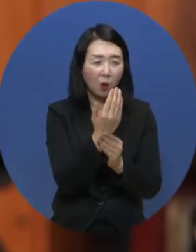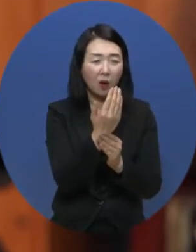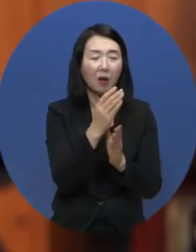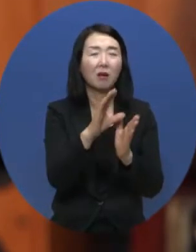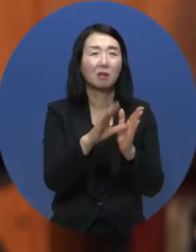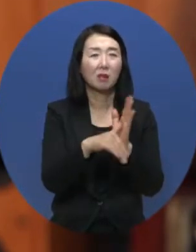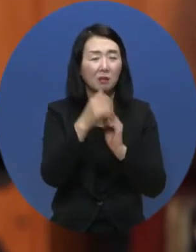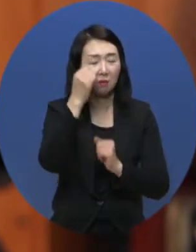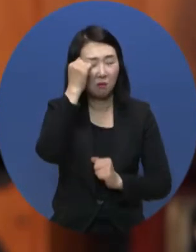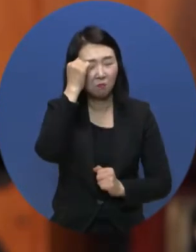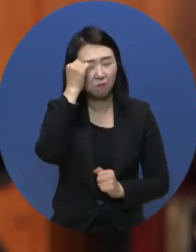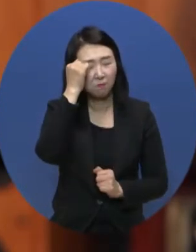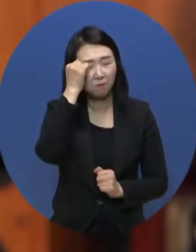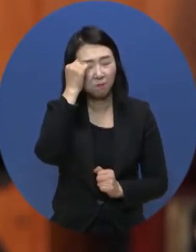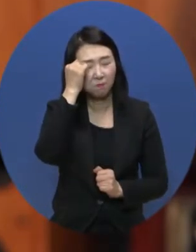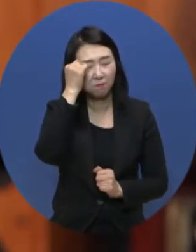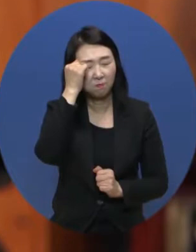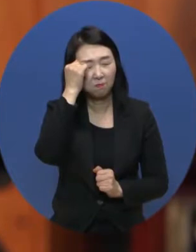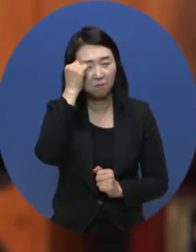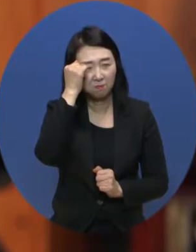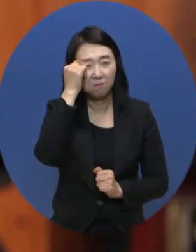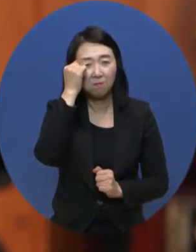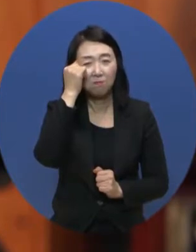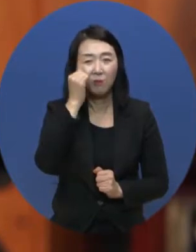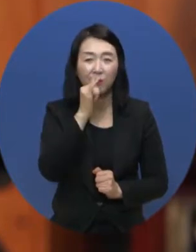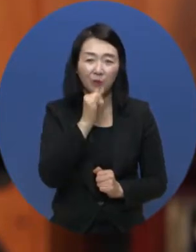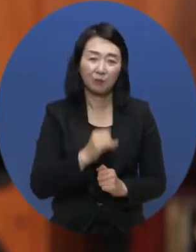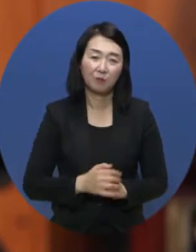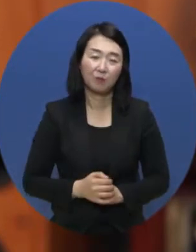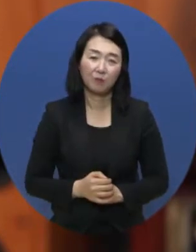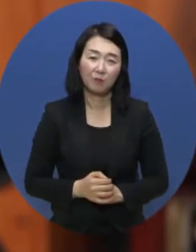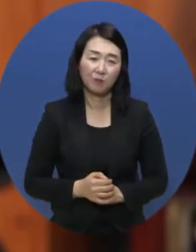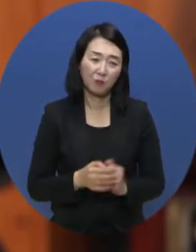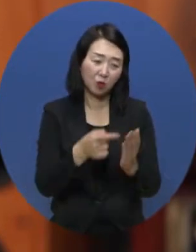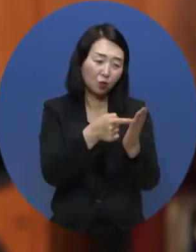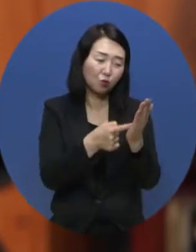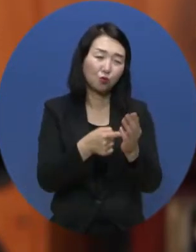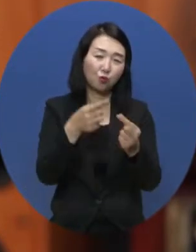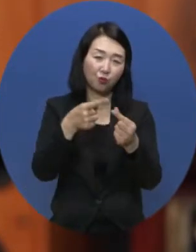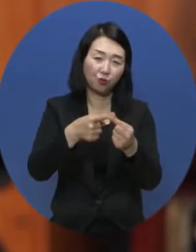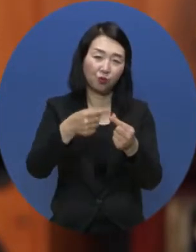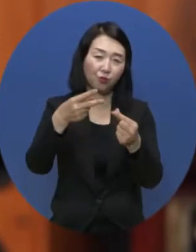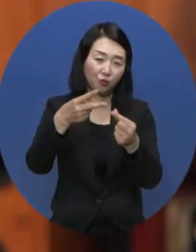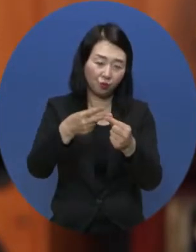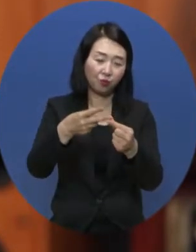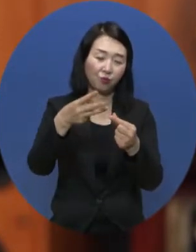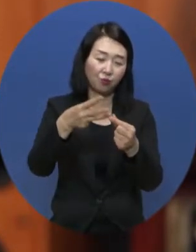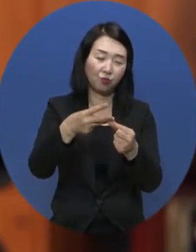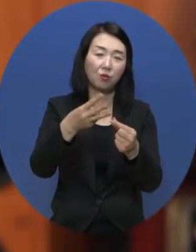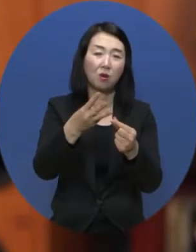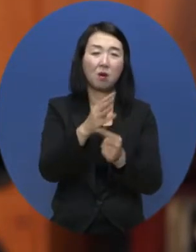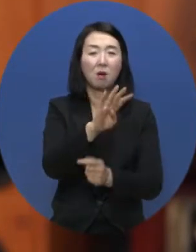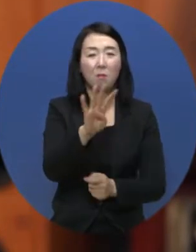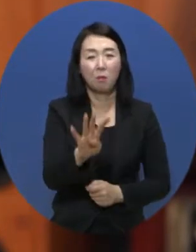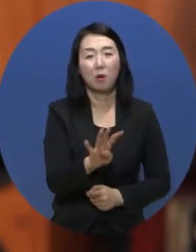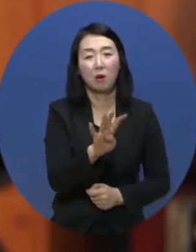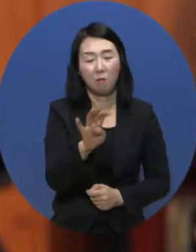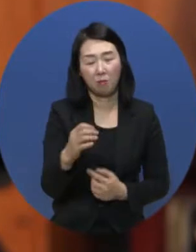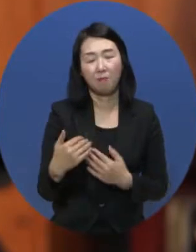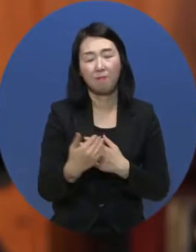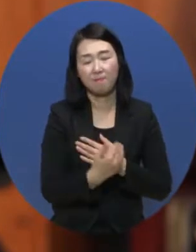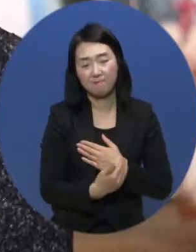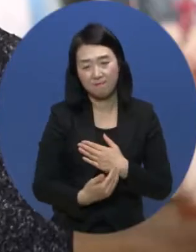잊을 수가 없는데 일단 뭐 4차례의 수술로 육체적인 고통이 굉장히 심했던 것은 뭐 가장